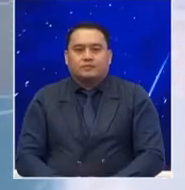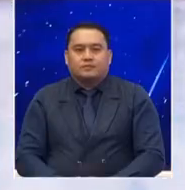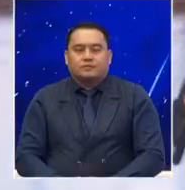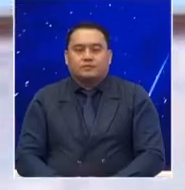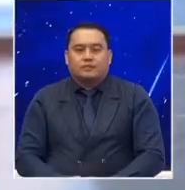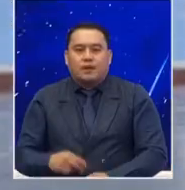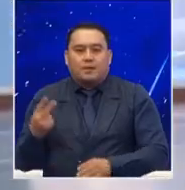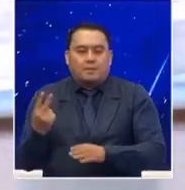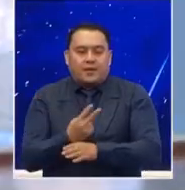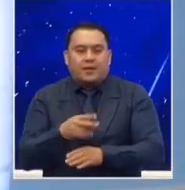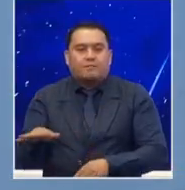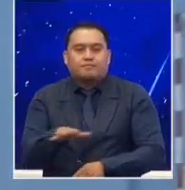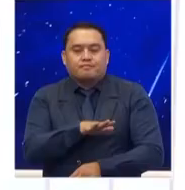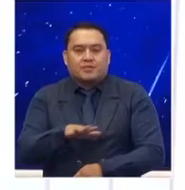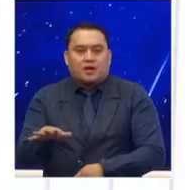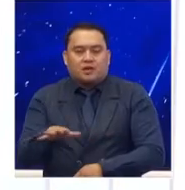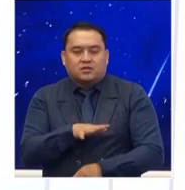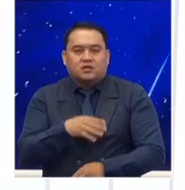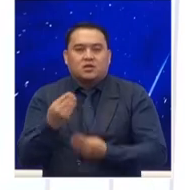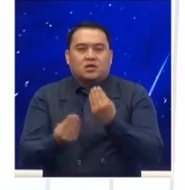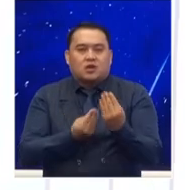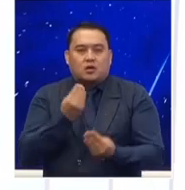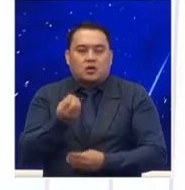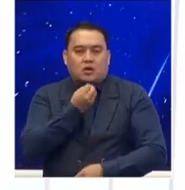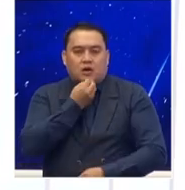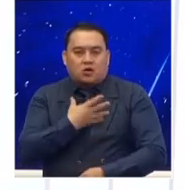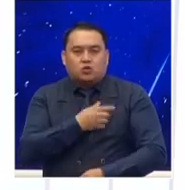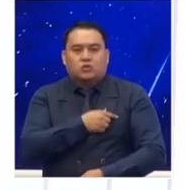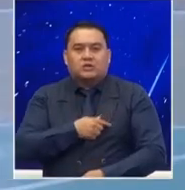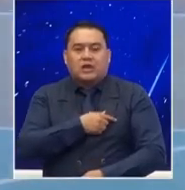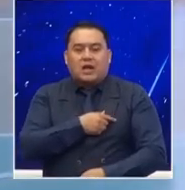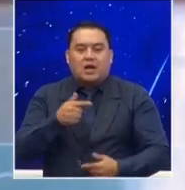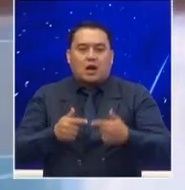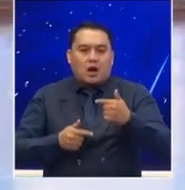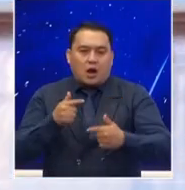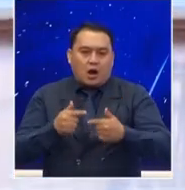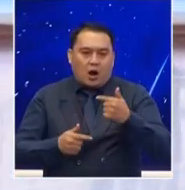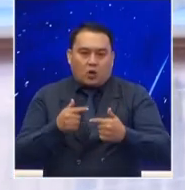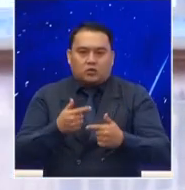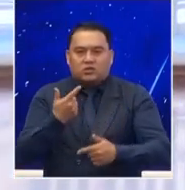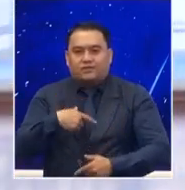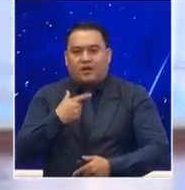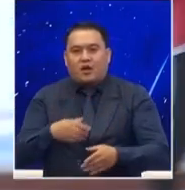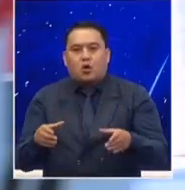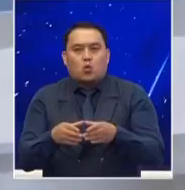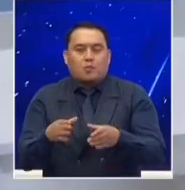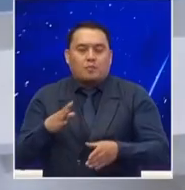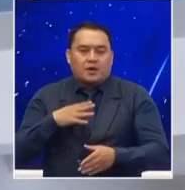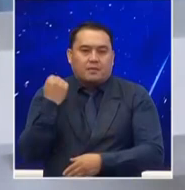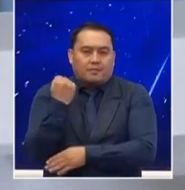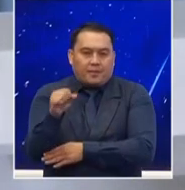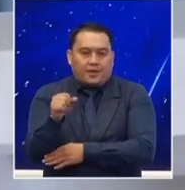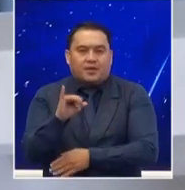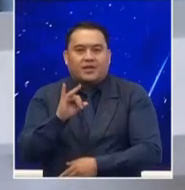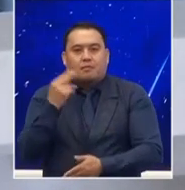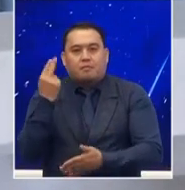Первые 2 тура баскетбольная команда «СДЮША» отыграла хорошо, говорят тренеры. Была конкурентная борьба за лидерство в своей группе. Были и победы, и поражения. Но